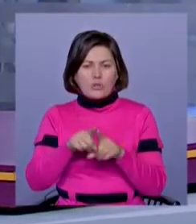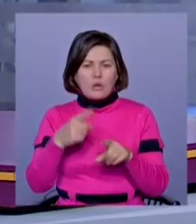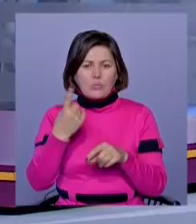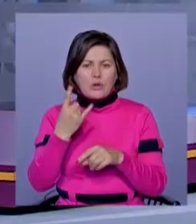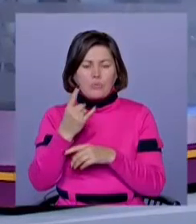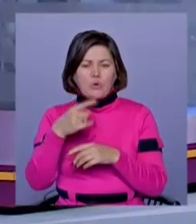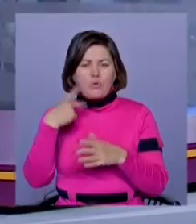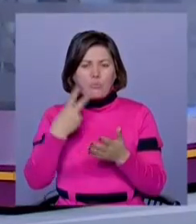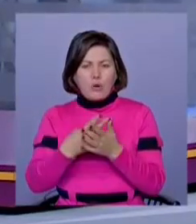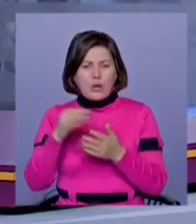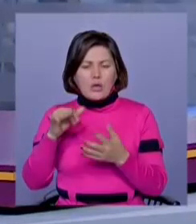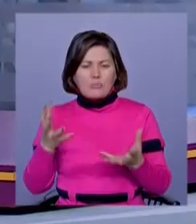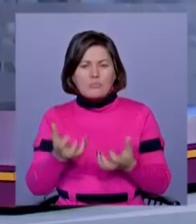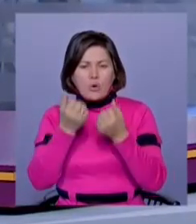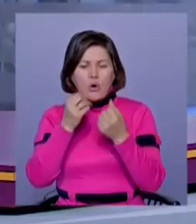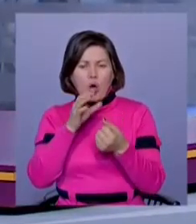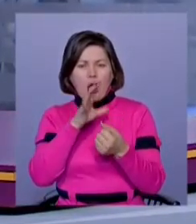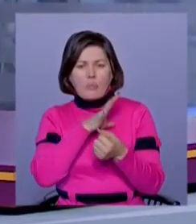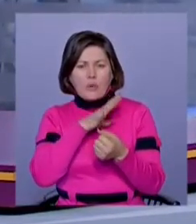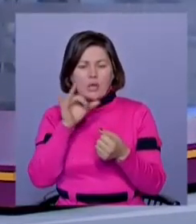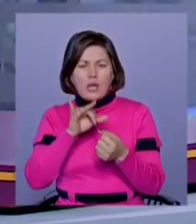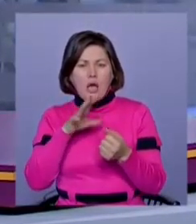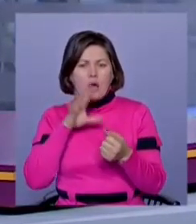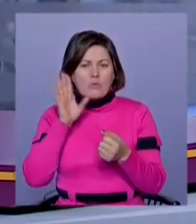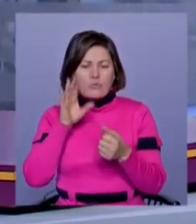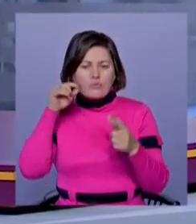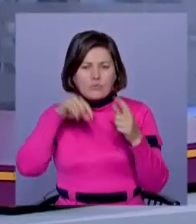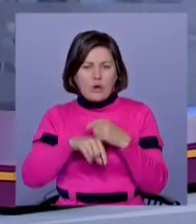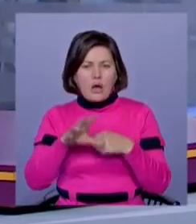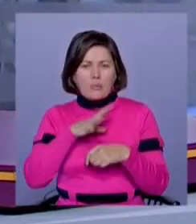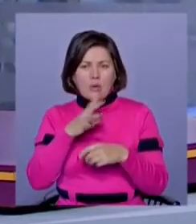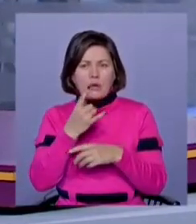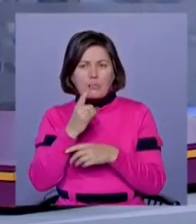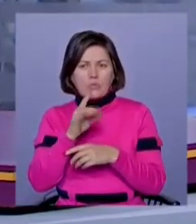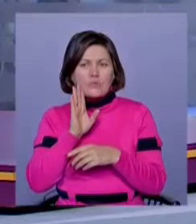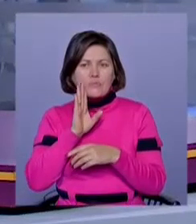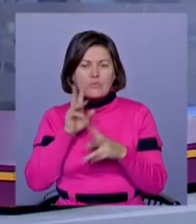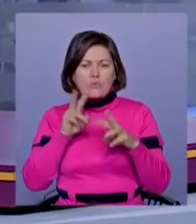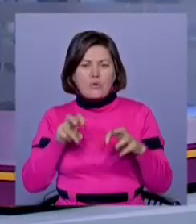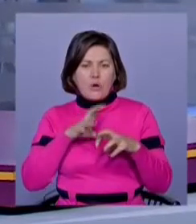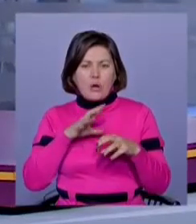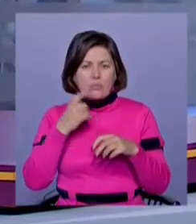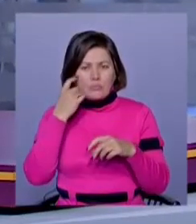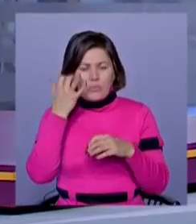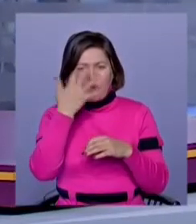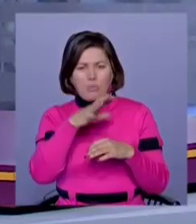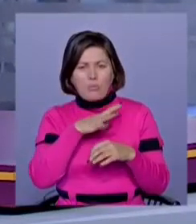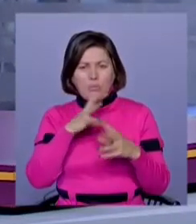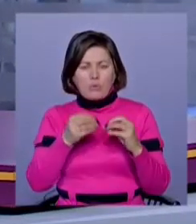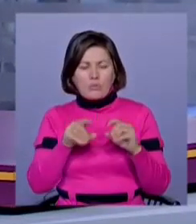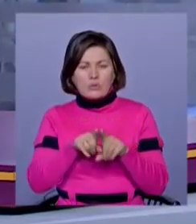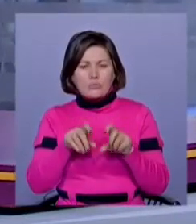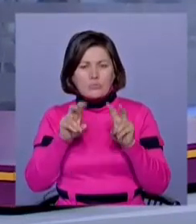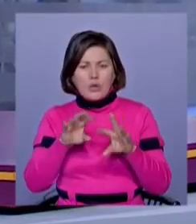бір бала құлап, оны аман-есен алып шыққанда арам судың ішінде жатқан қаршадай қызды іздестірушілер байқамай қалған.